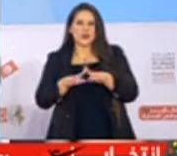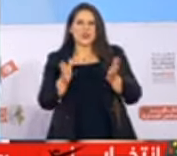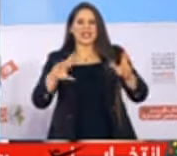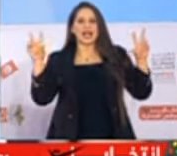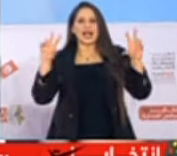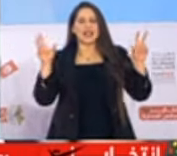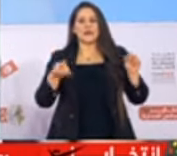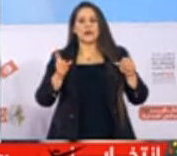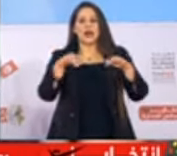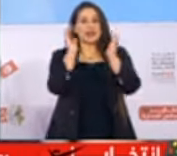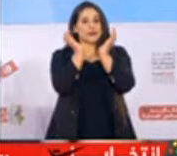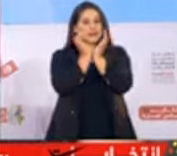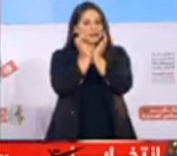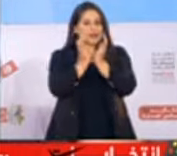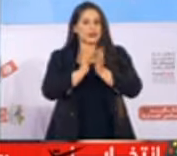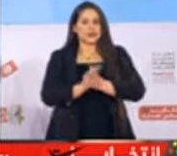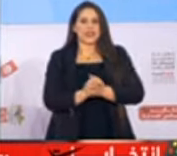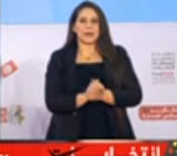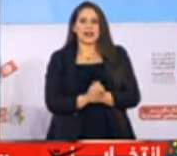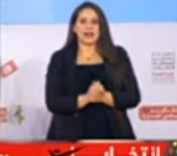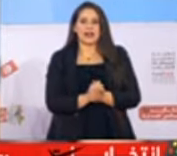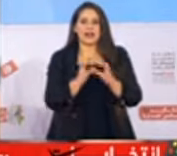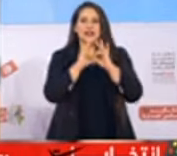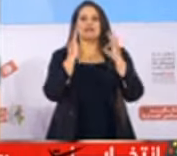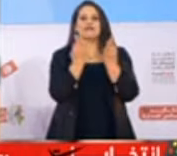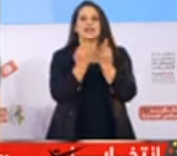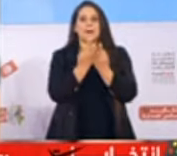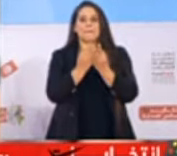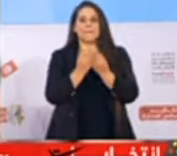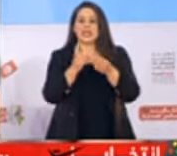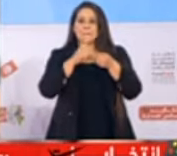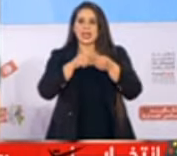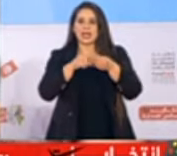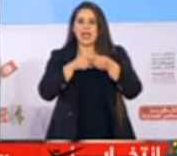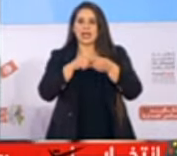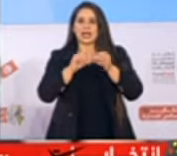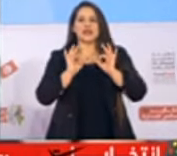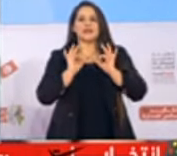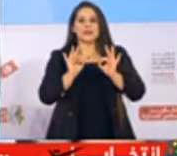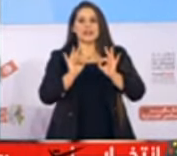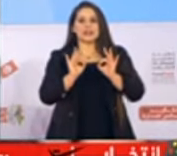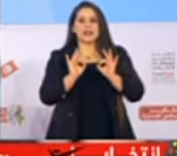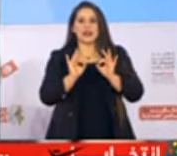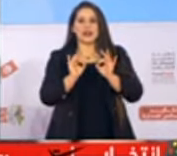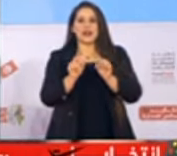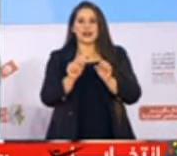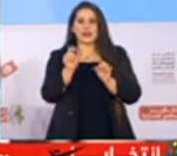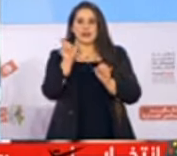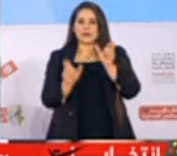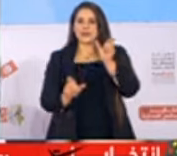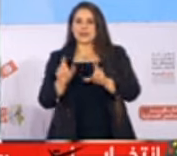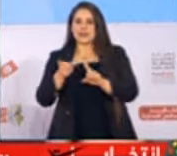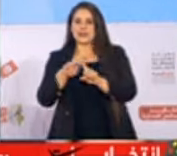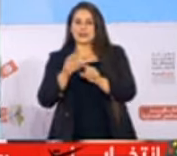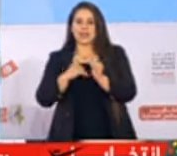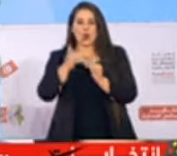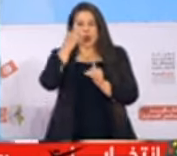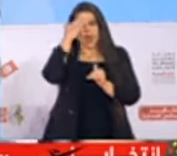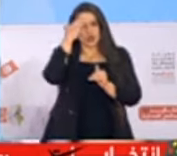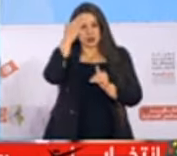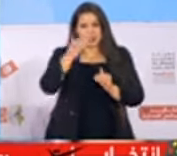والمجتمع المدني، يعني بمنطق تشاركي مثل ما كانت العادة وليس بمنطق الفوقية؟ وشكرا.